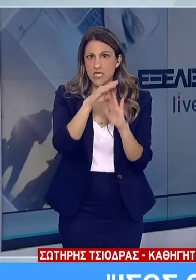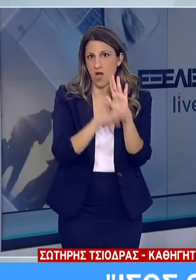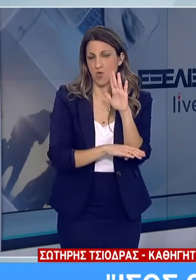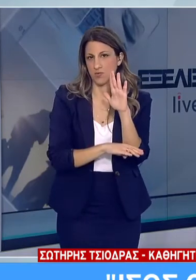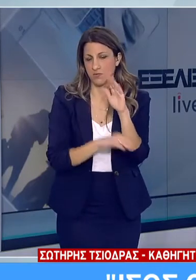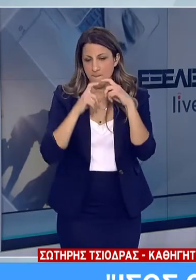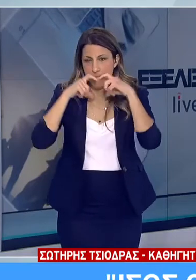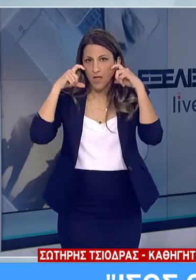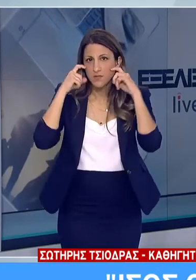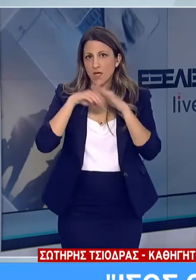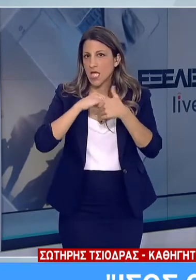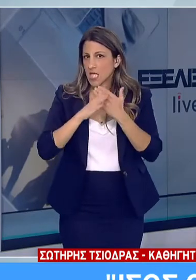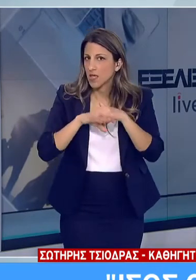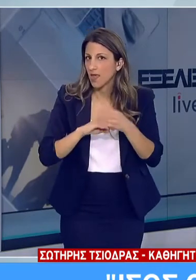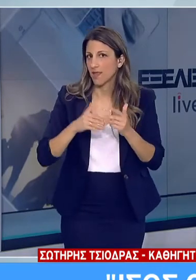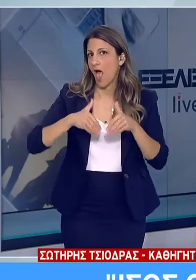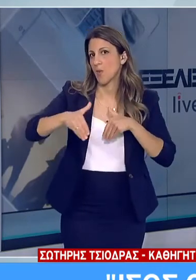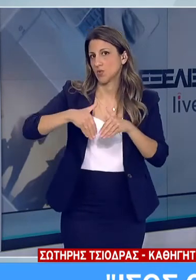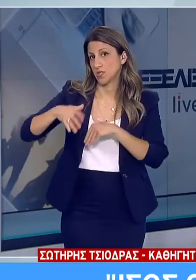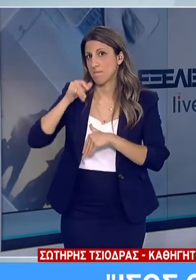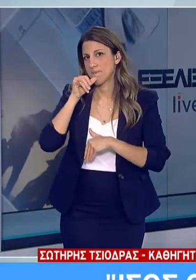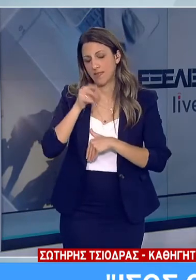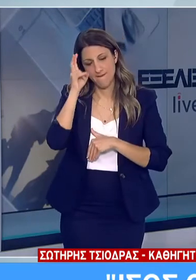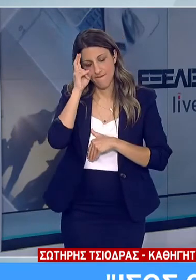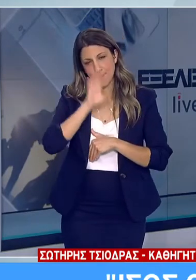υγιεινής. Αυτό νομίζω μπορώ να το πω προς το παρόν, αλλά όχι κάτι περισσότερο.